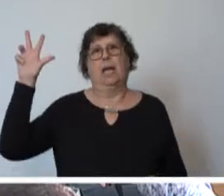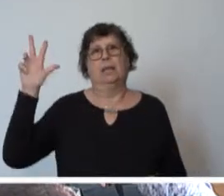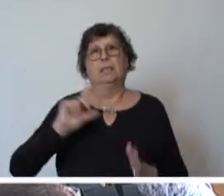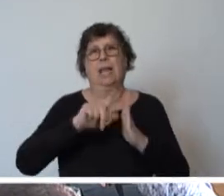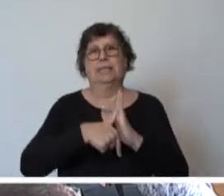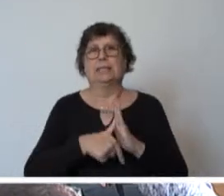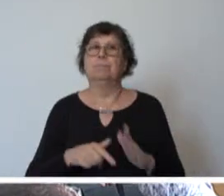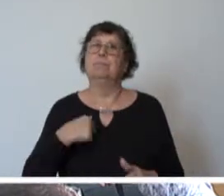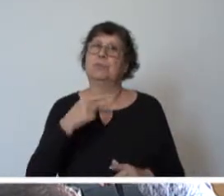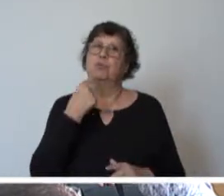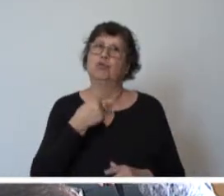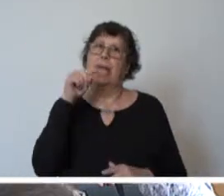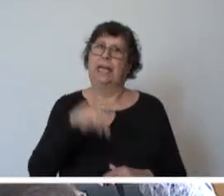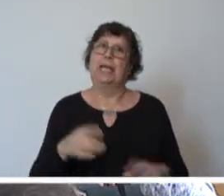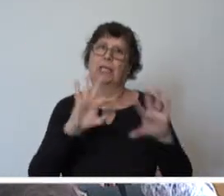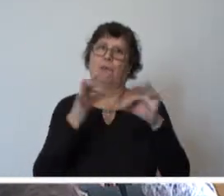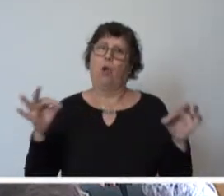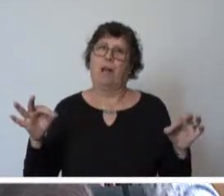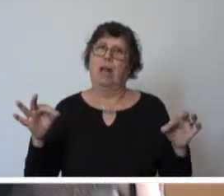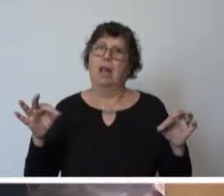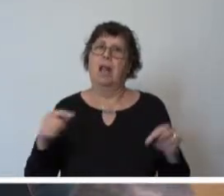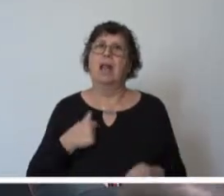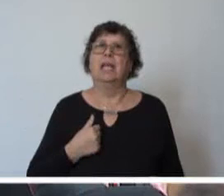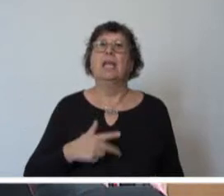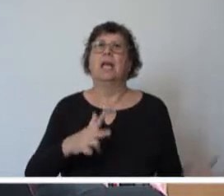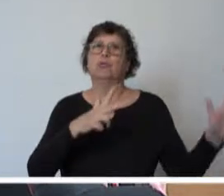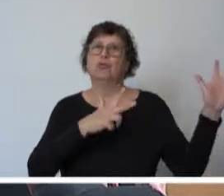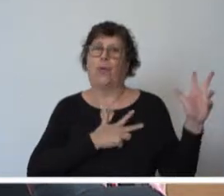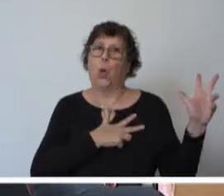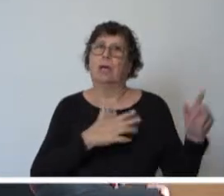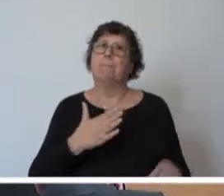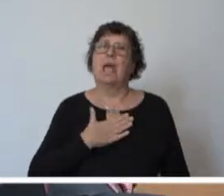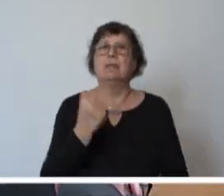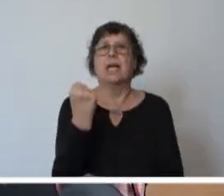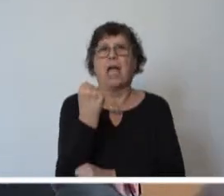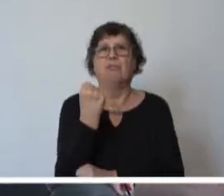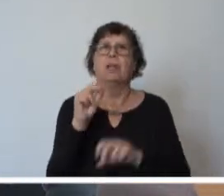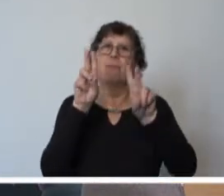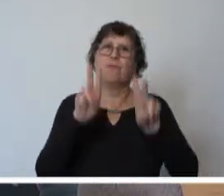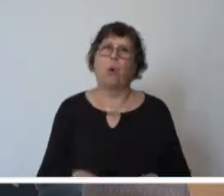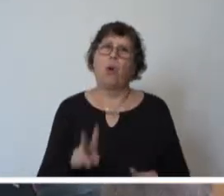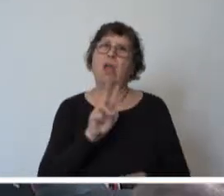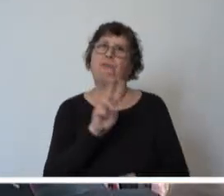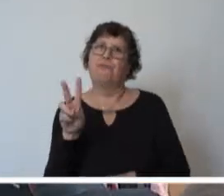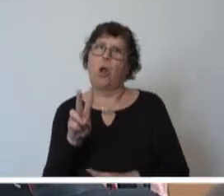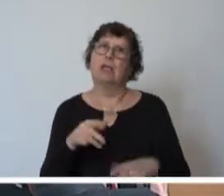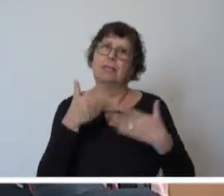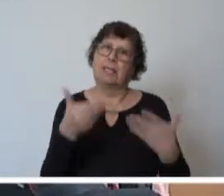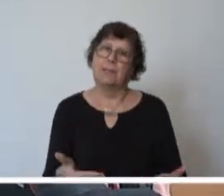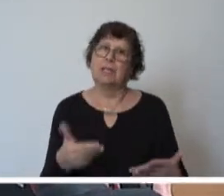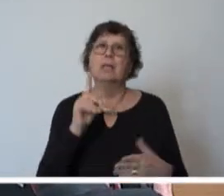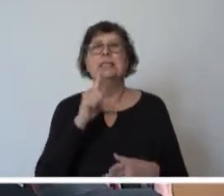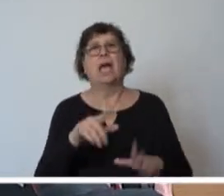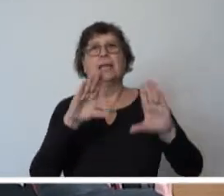Ich spreche Ihnen die Eidesformel vor. Ich schwöre, dass ich meine Kraft dem Wohle des Volkes widmen, seinen Nutzen